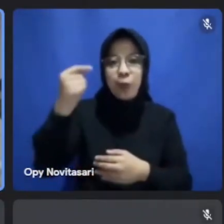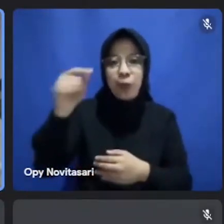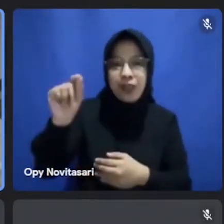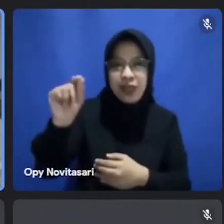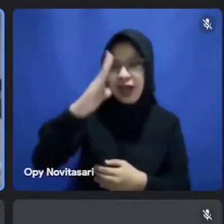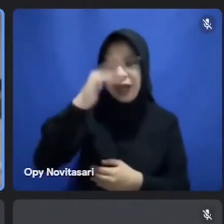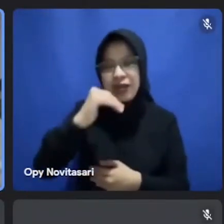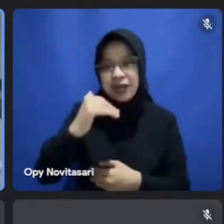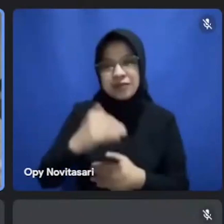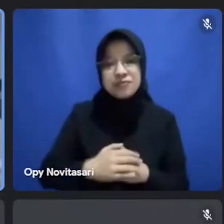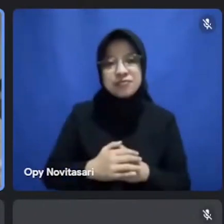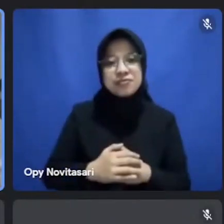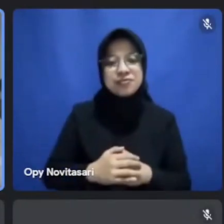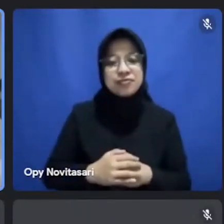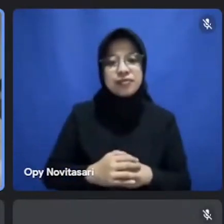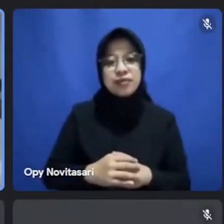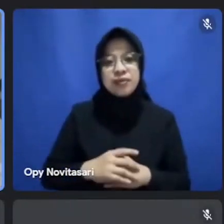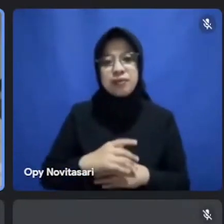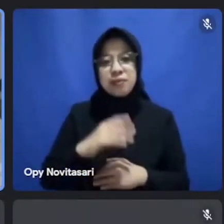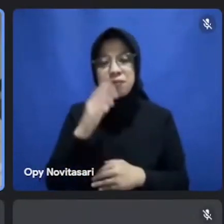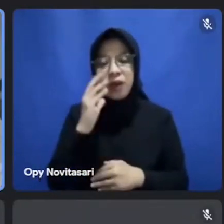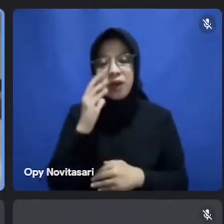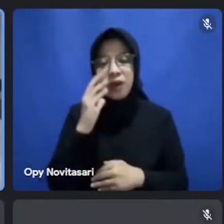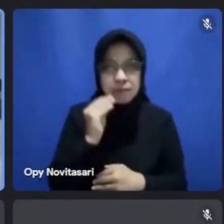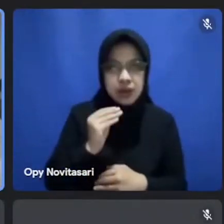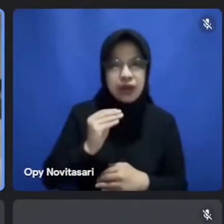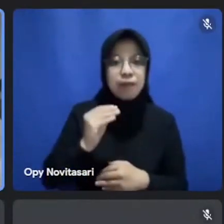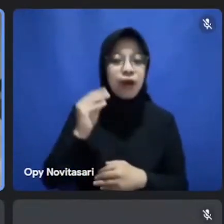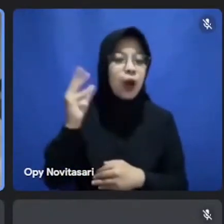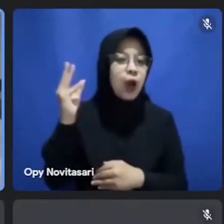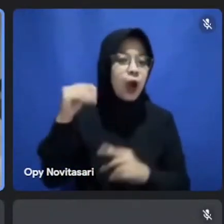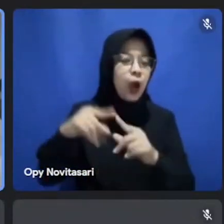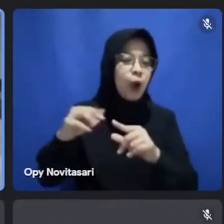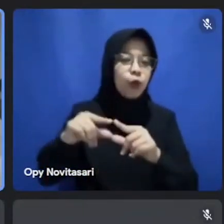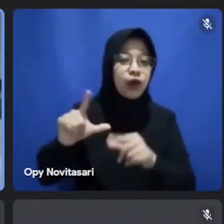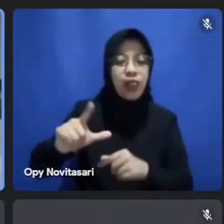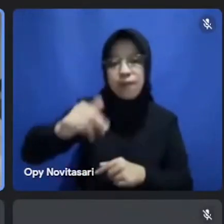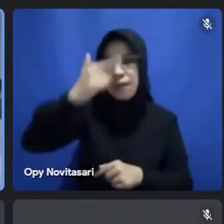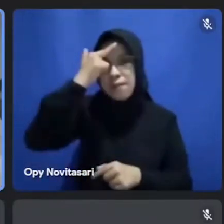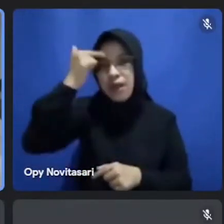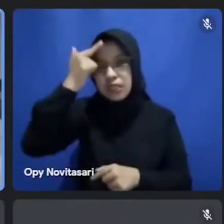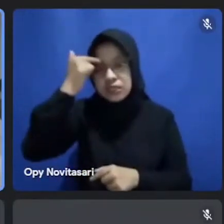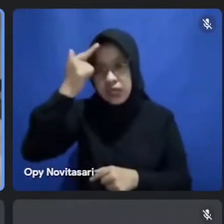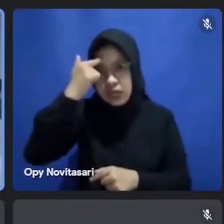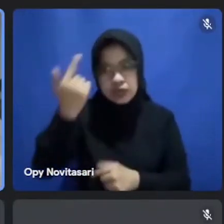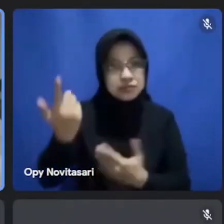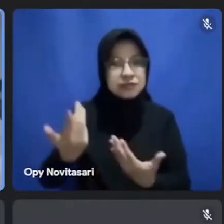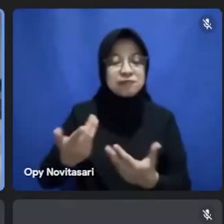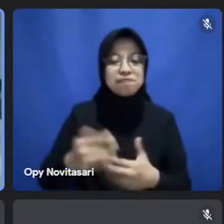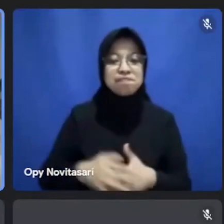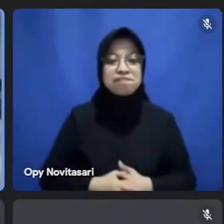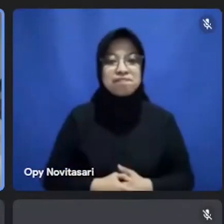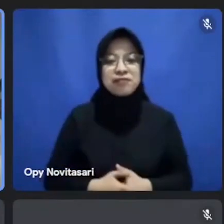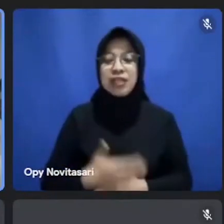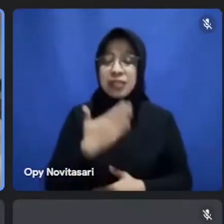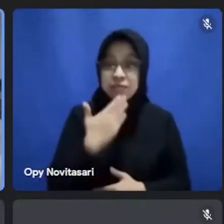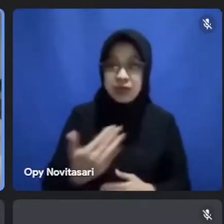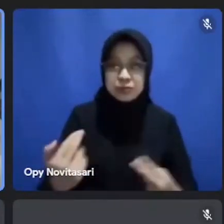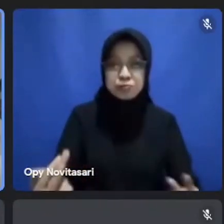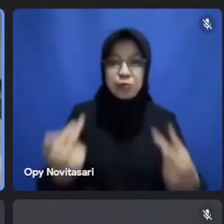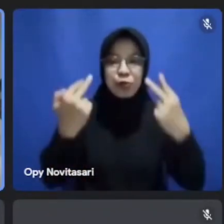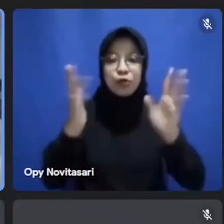listening keberagaman aural atau eh aural diversity eh sekali lagi terima kasih eh untuk teman-teman